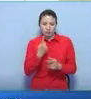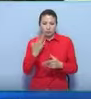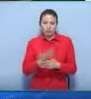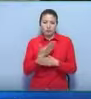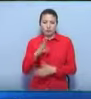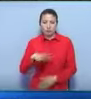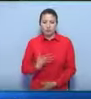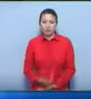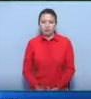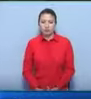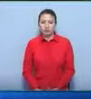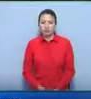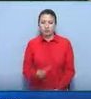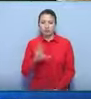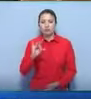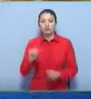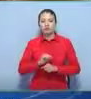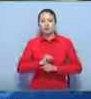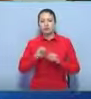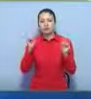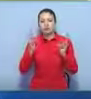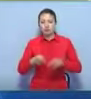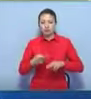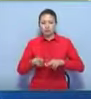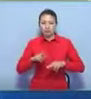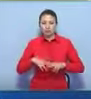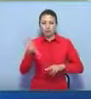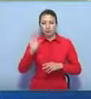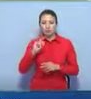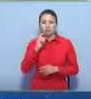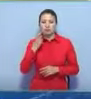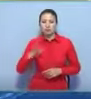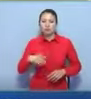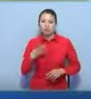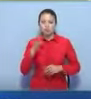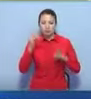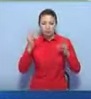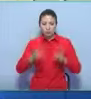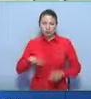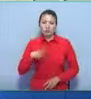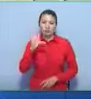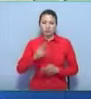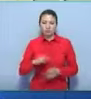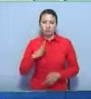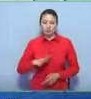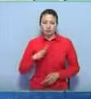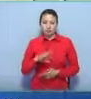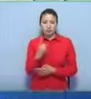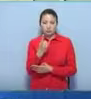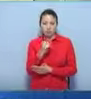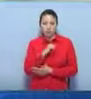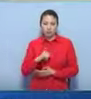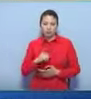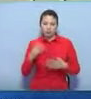көрсеттік. Арыстағы жарылыстың салдары кімге болса да оңай тиген жоқ дегенмен сын сағатта сабыр танытып өзінің де перзентінің